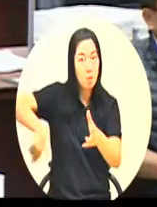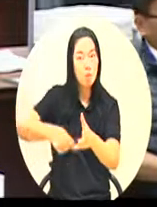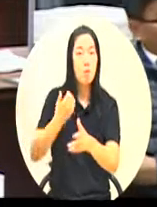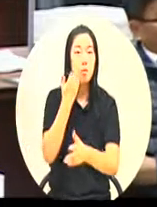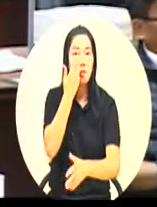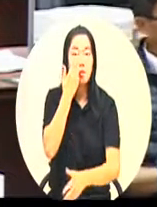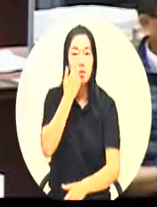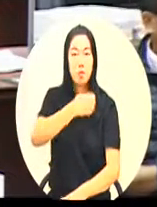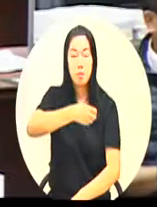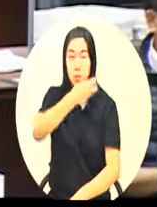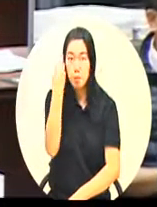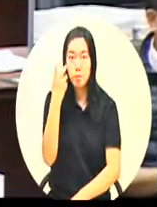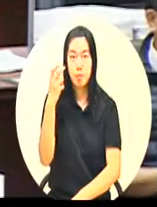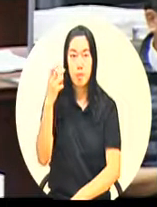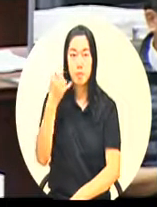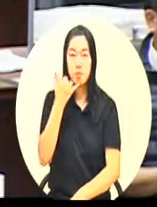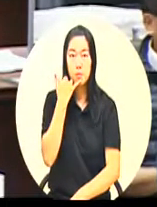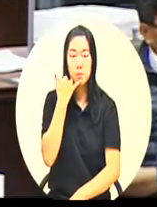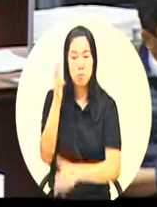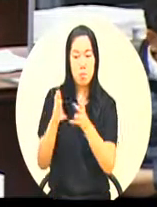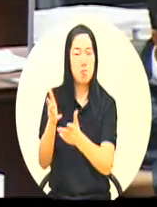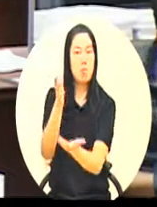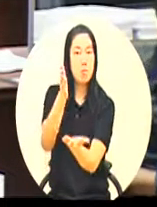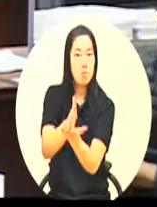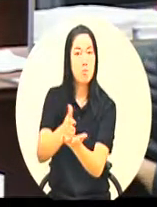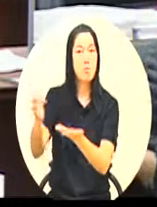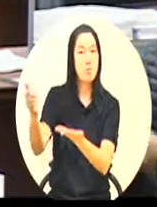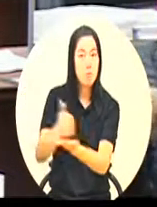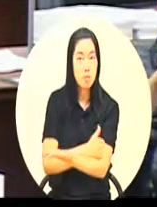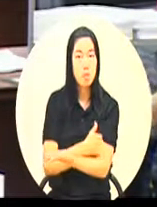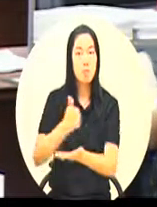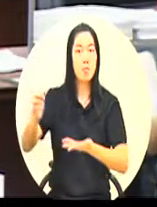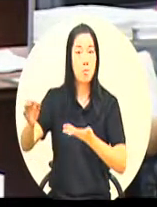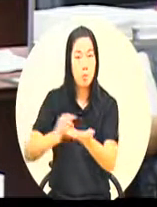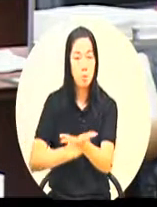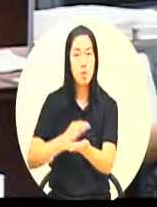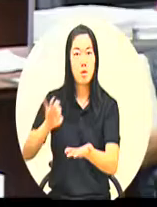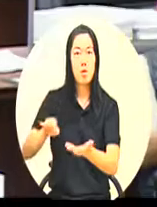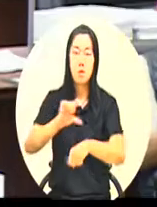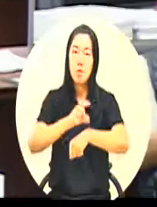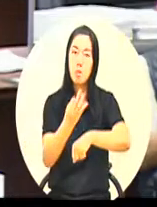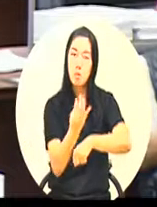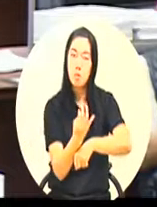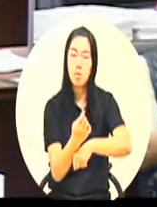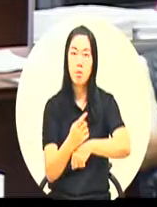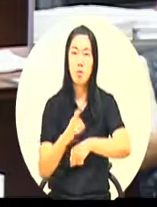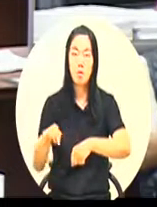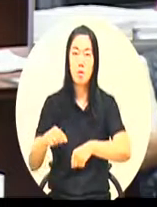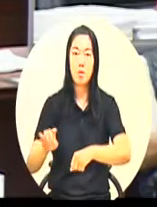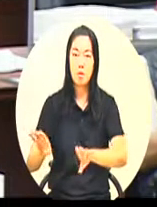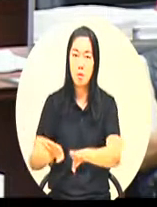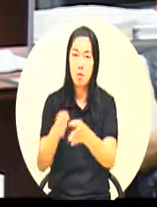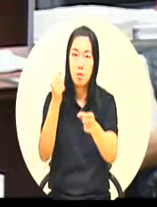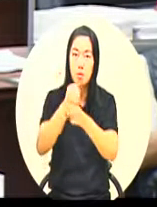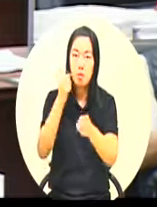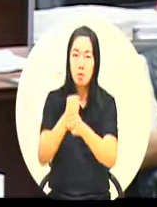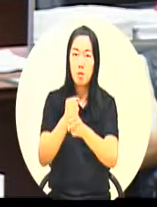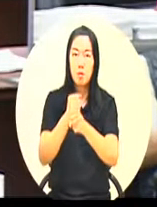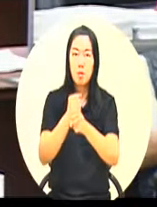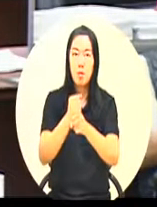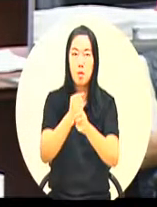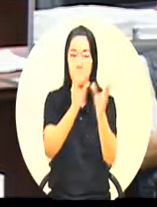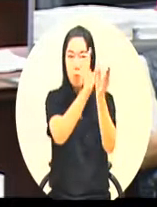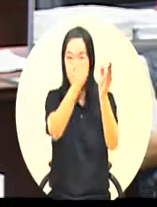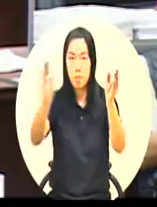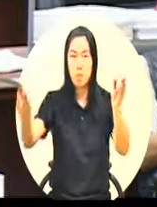现这样的事情会有停止制造、输入，还有多少时间以内要去进行所谓的预防性虾加跟回收